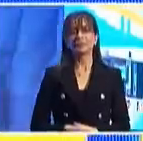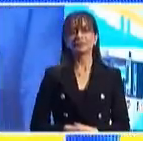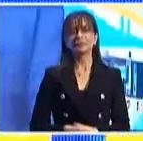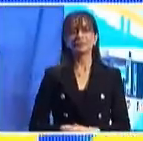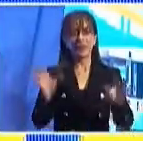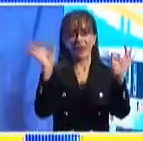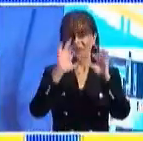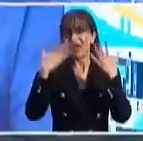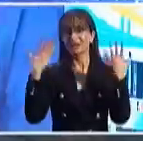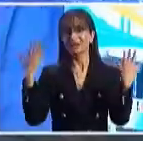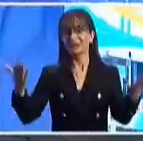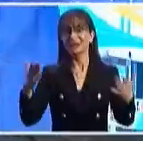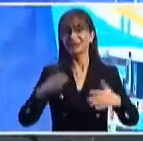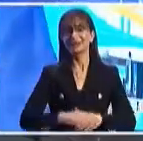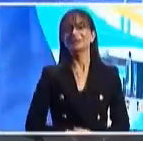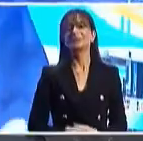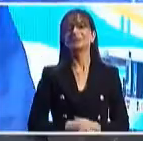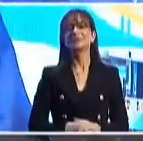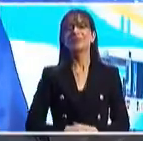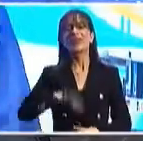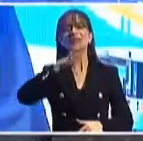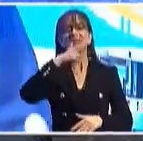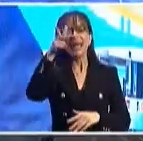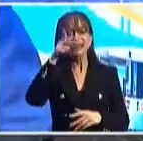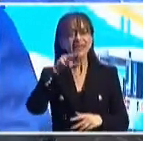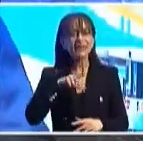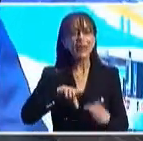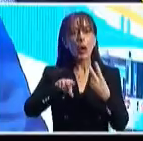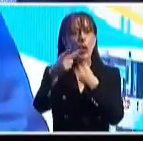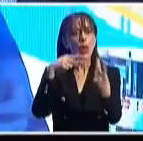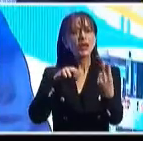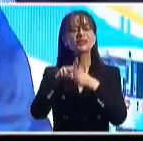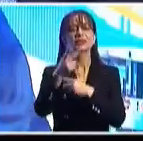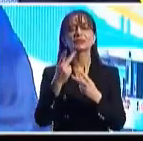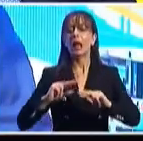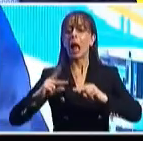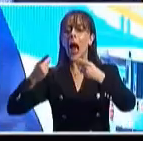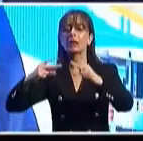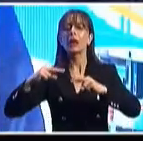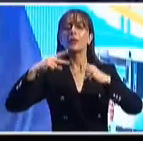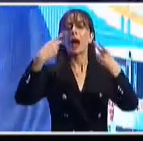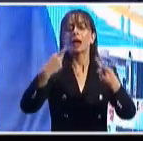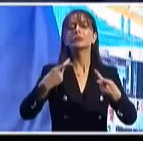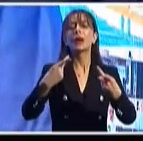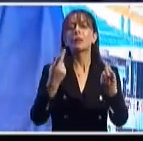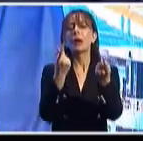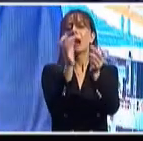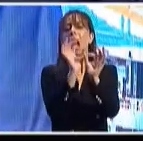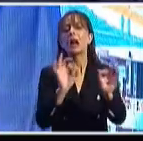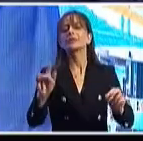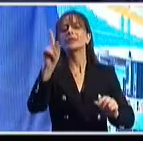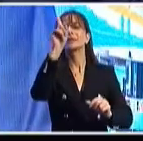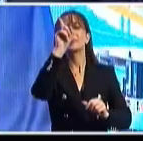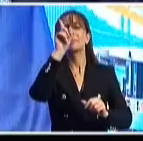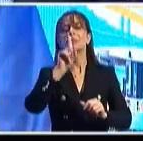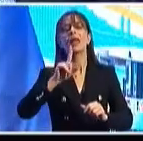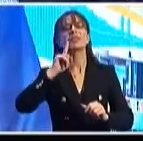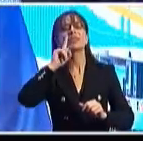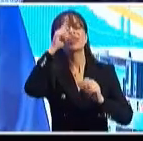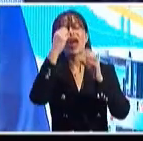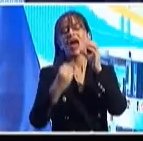Evet. Deniz ulaşımında inşallah 1 Nisan sabahı aktarmalı